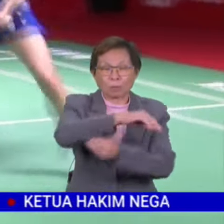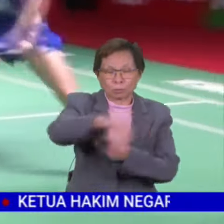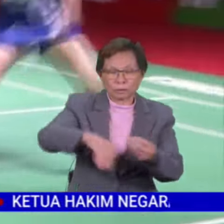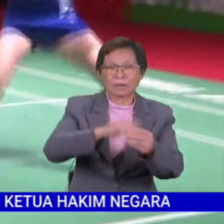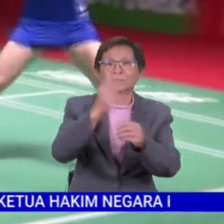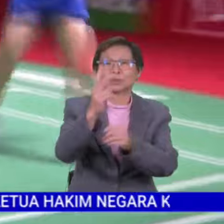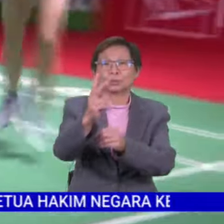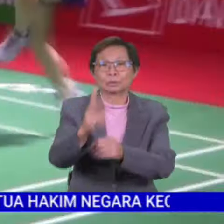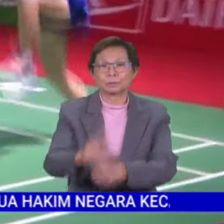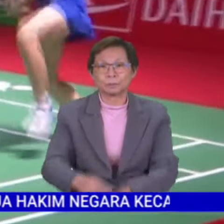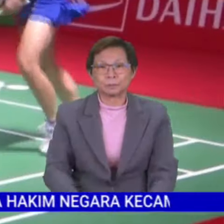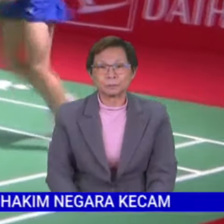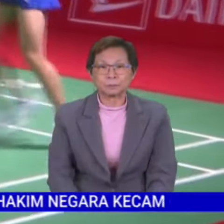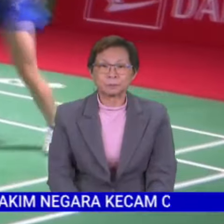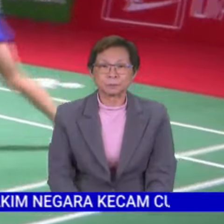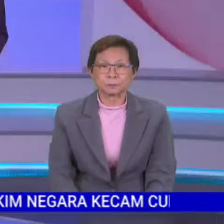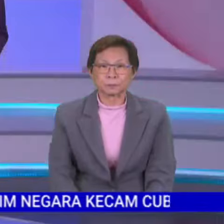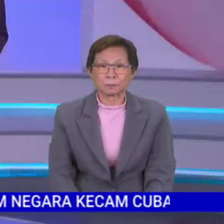kedua.